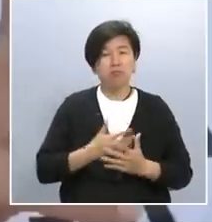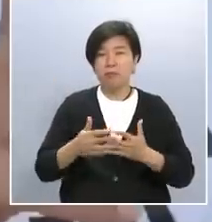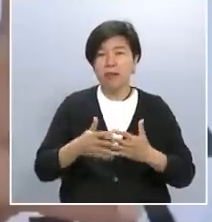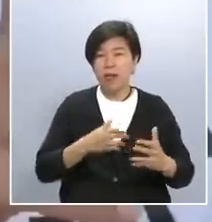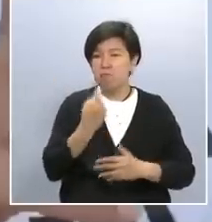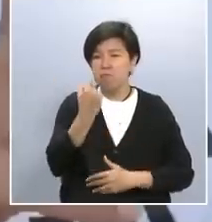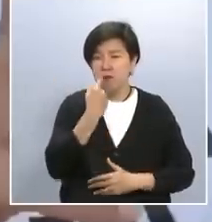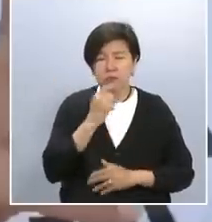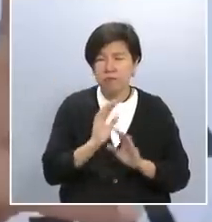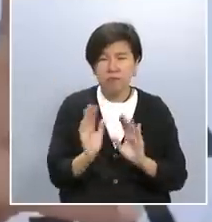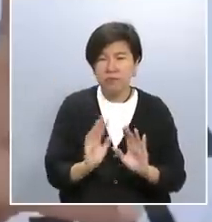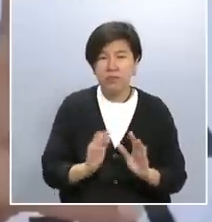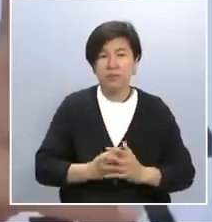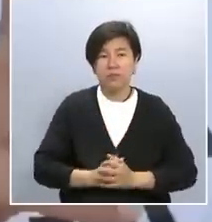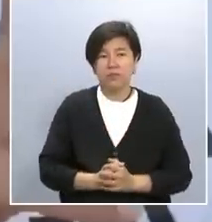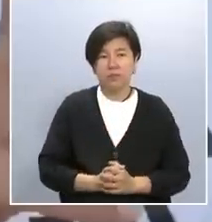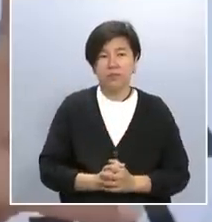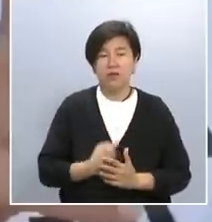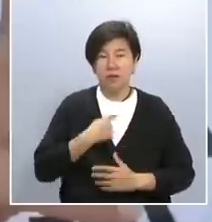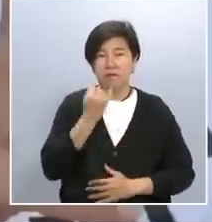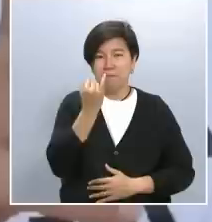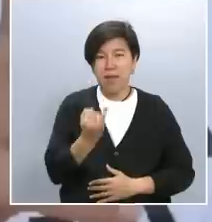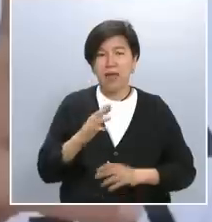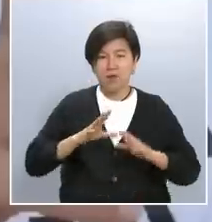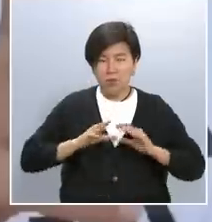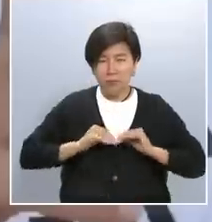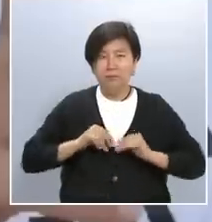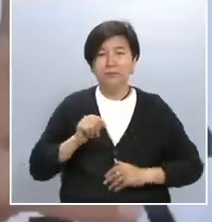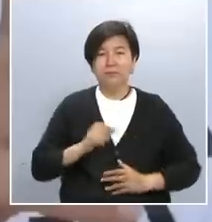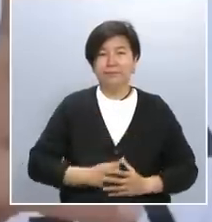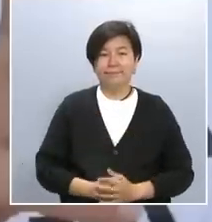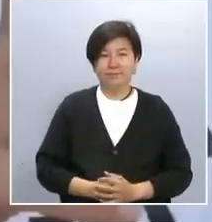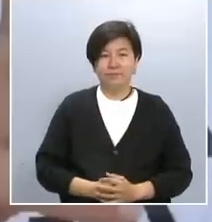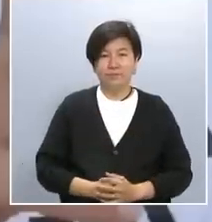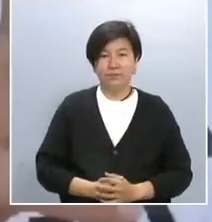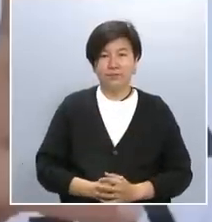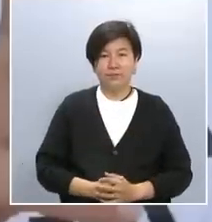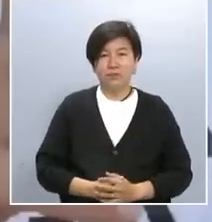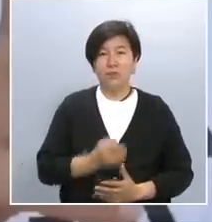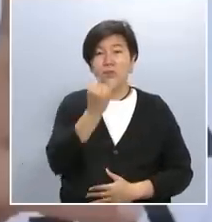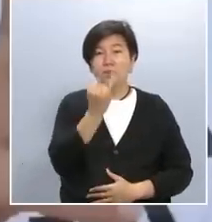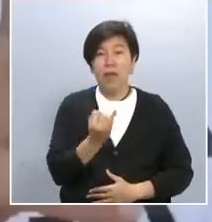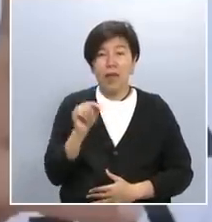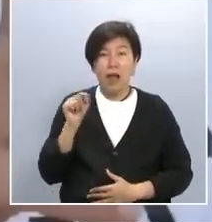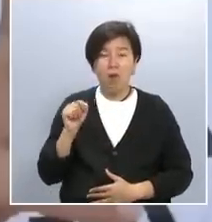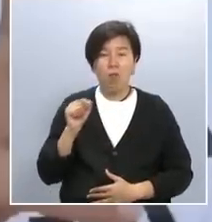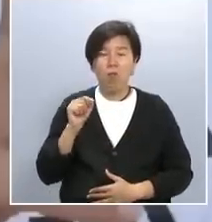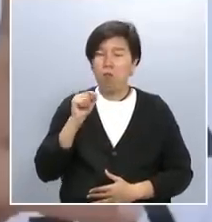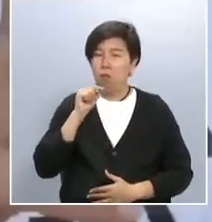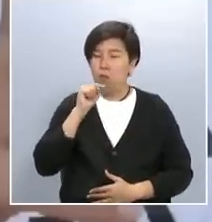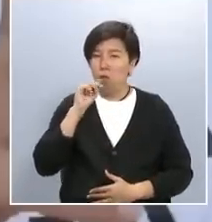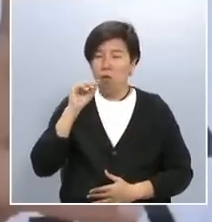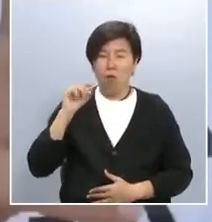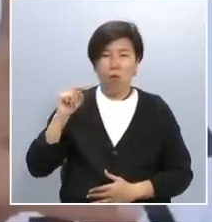ค่าอะไรพวกผมเลยพวกผมแพ้แล้วคุณจะเอาอะไรอีกโดยส่วนหนึ่งที่แพ้ก็กระแสของก้าวไกลมาแรงทำให้